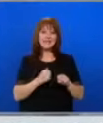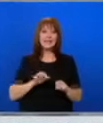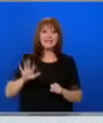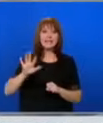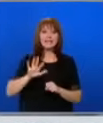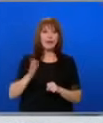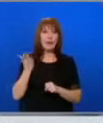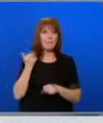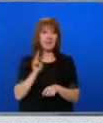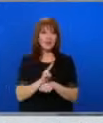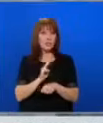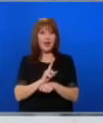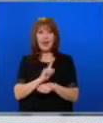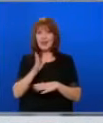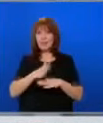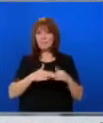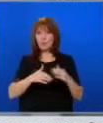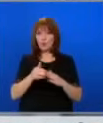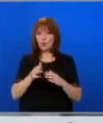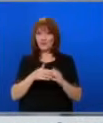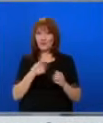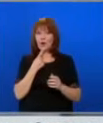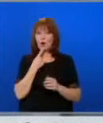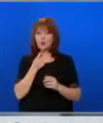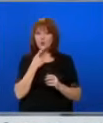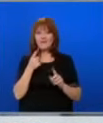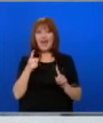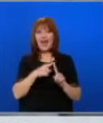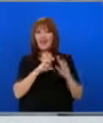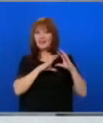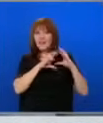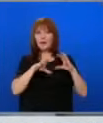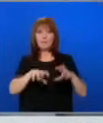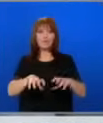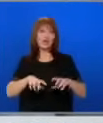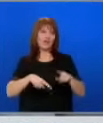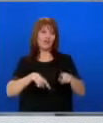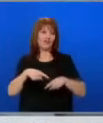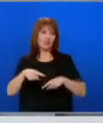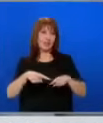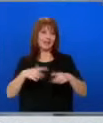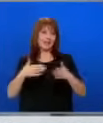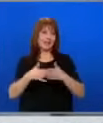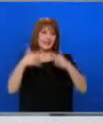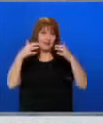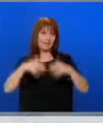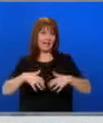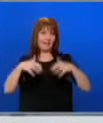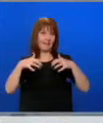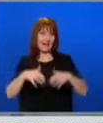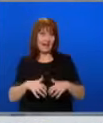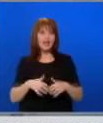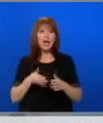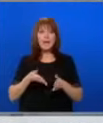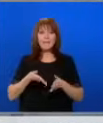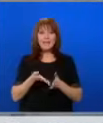преди обяд, неподготвен за зимните условия, тир блокира за около час движението в двете посоки заради силния снеговалеж и към момента